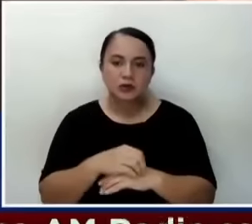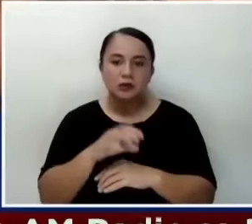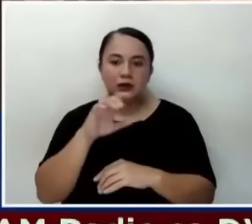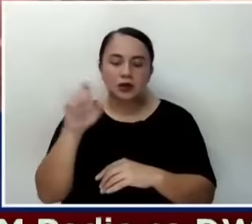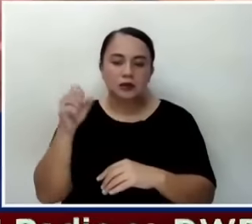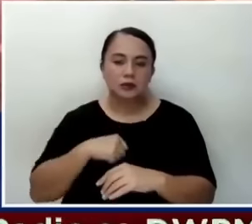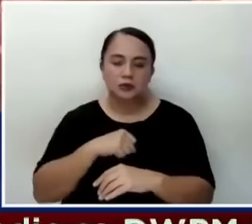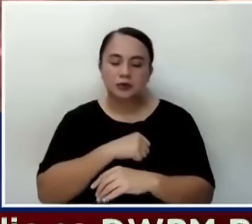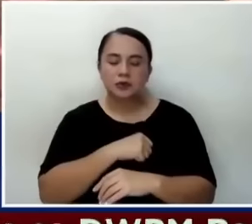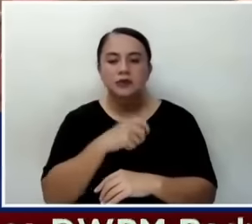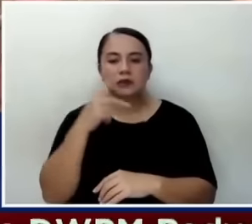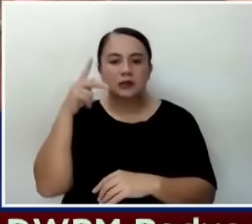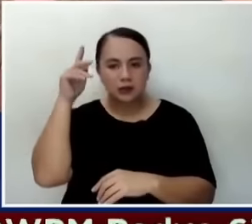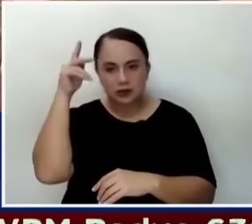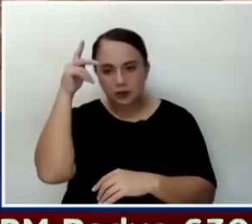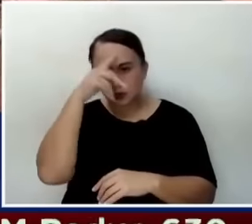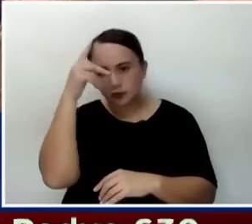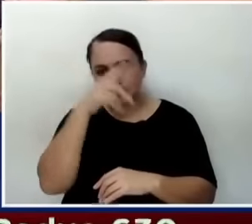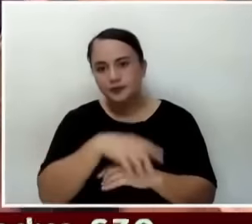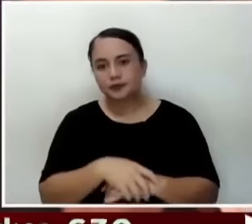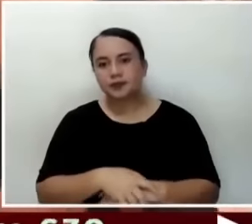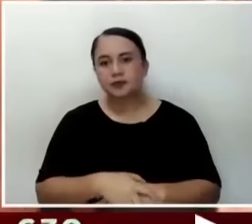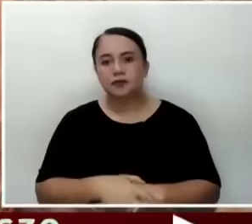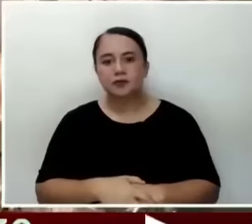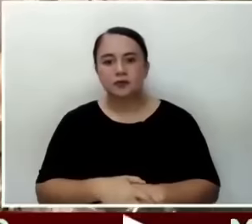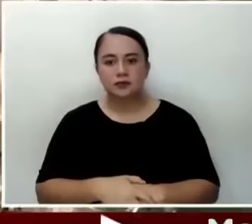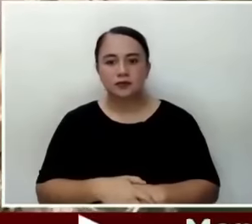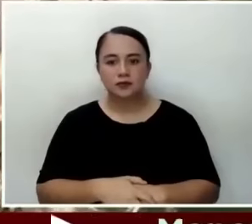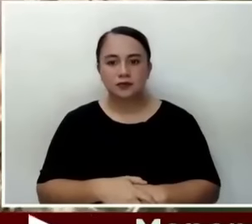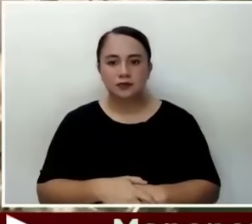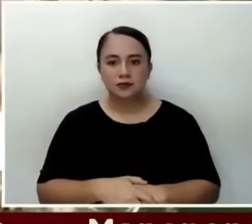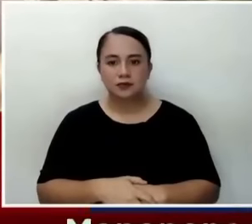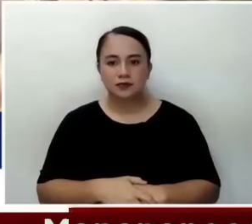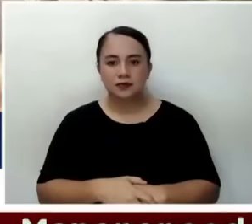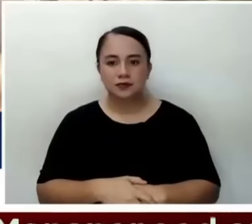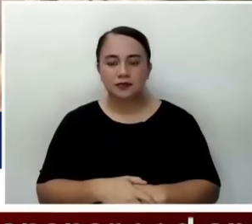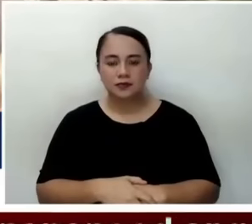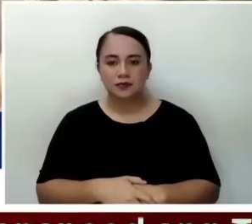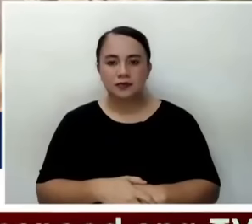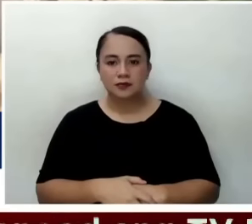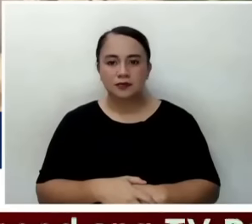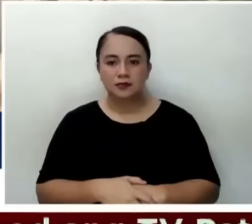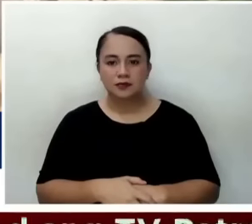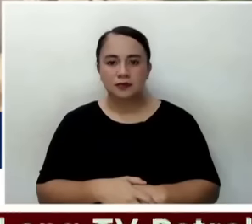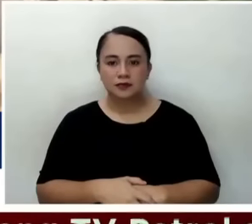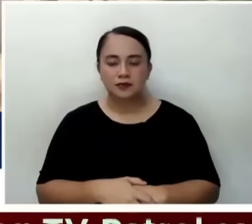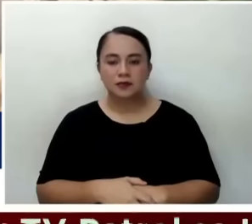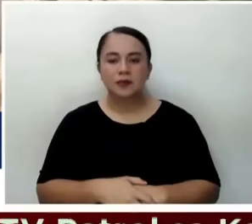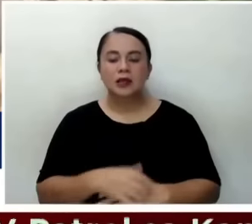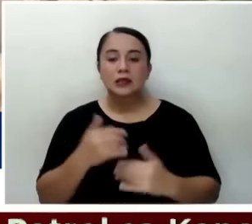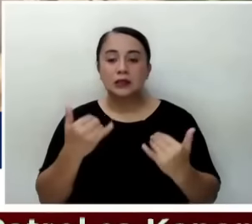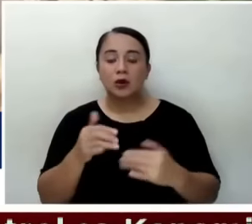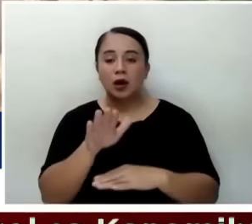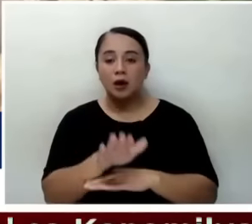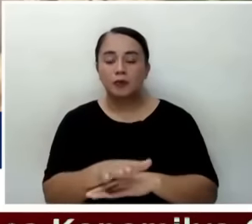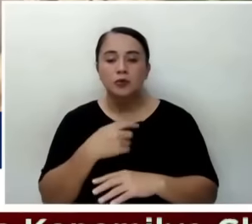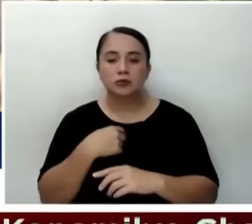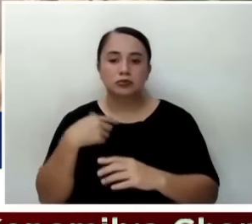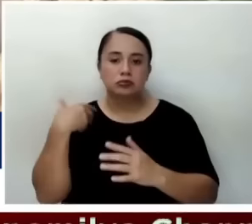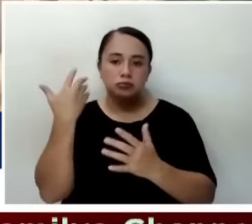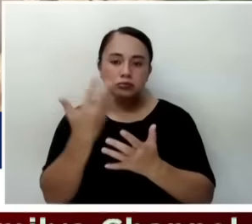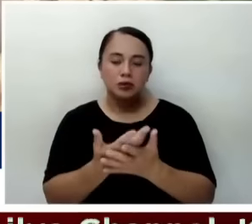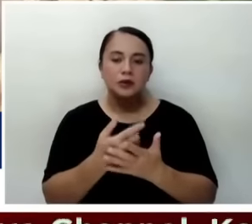Kiko Pangilinan. Gretchen, ngayong hapon dumating na din at nagpaabot